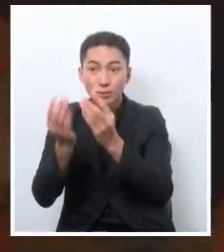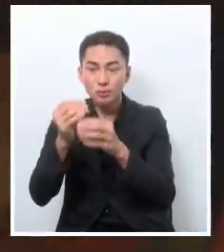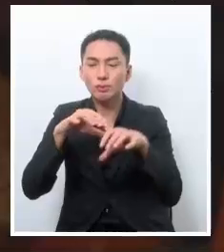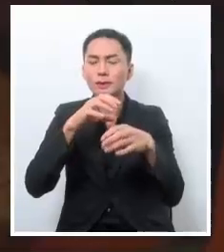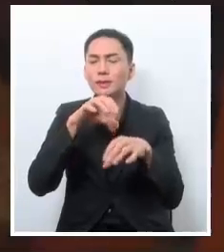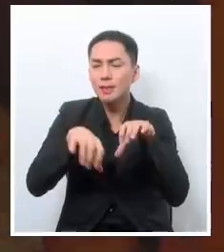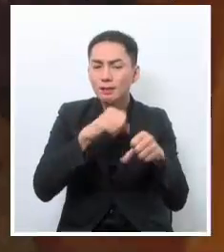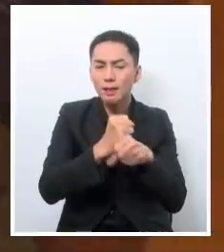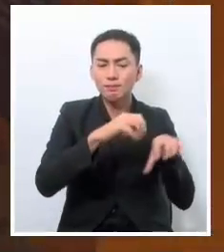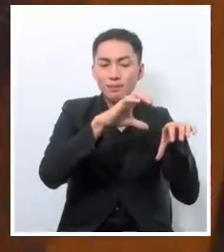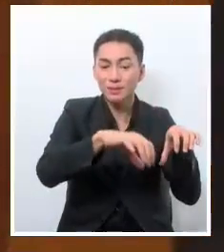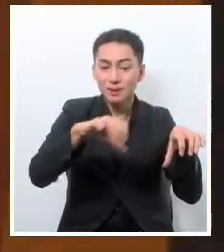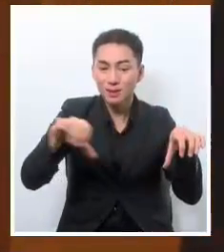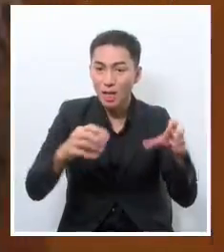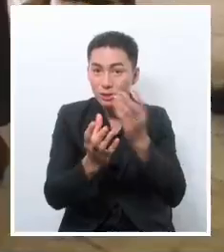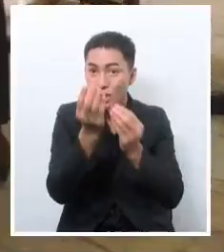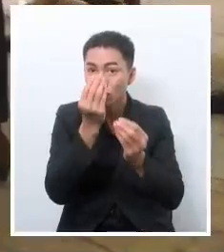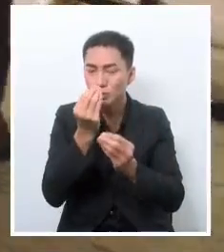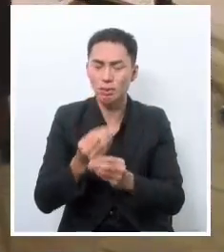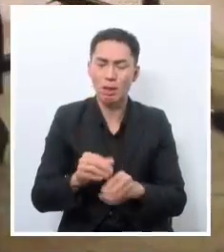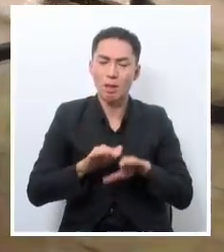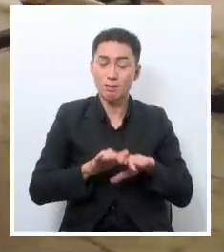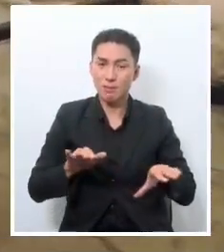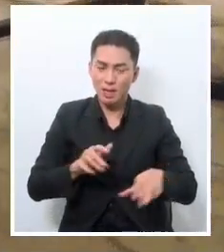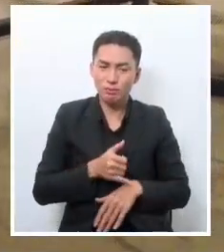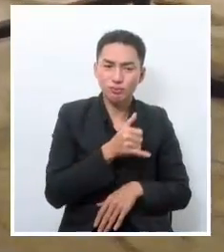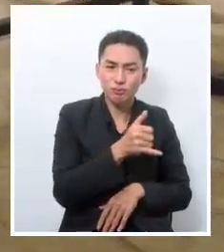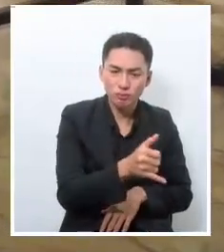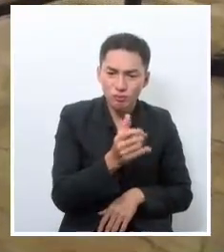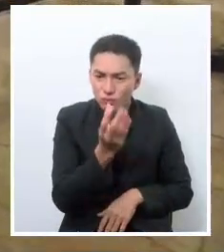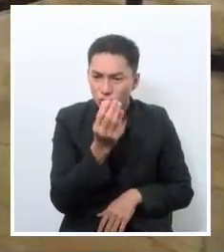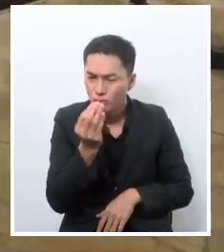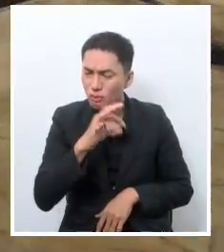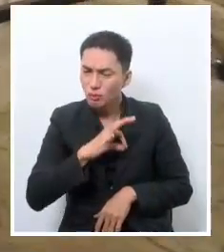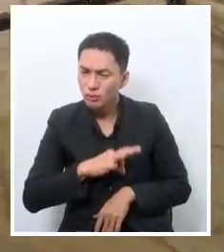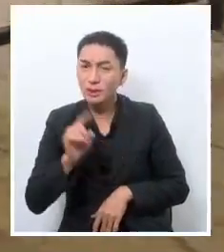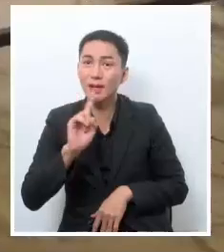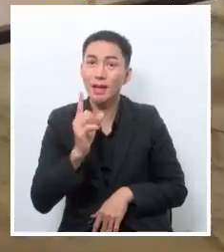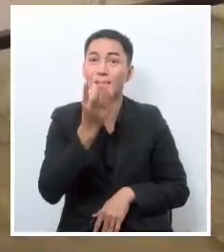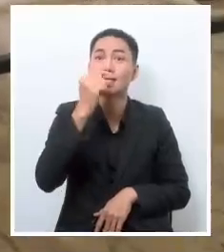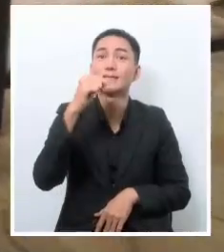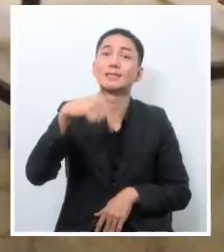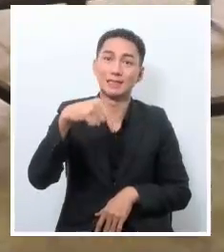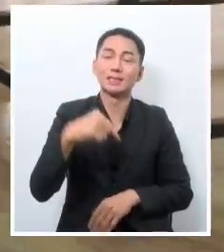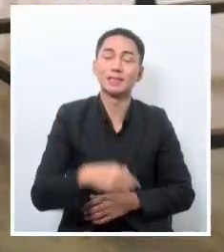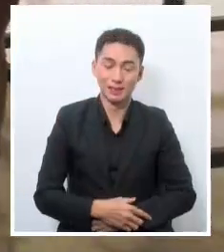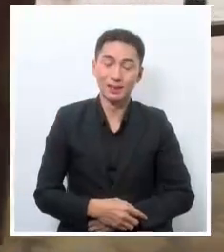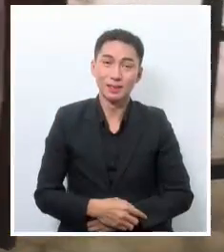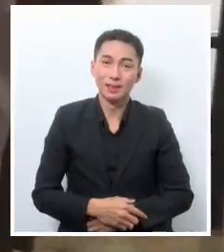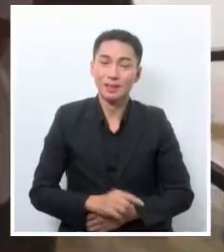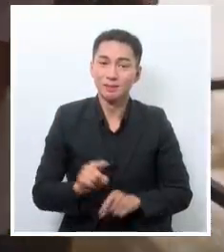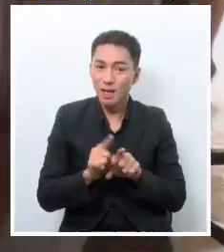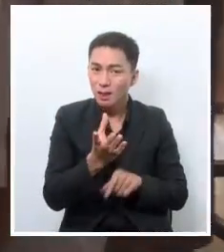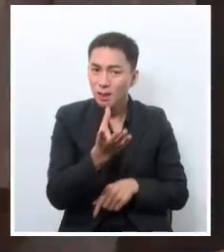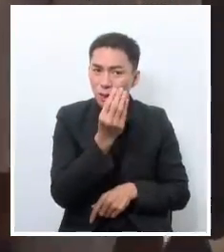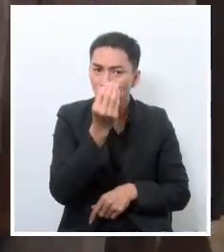รู้นักเรียนได้มีความรู้สึกอย่างไรบ้างที่หนูได้มาเรียนที่นี่แล้วก็กลายเป็นสิ่งที่หนูได้